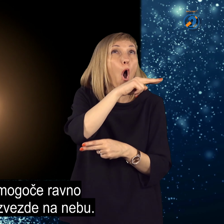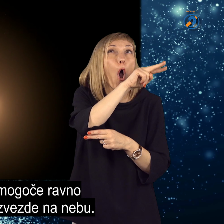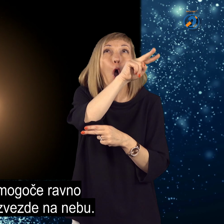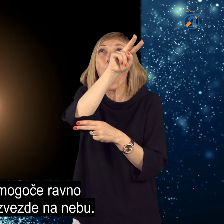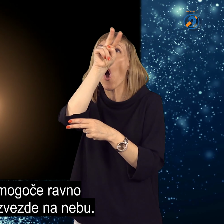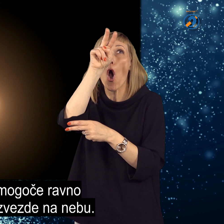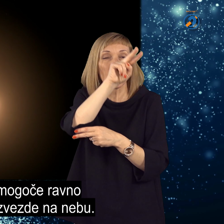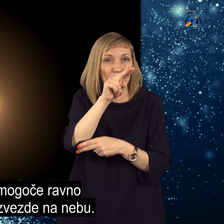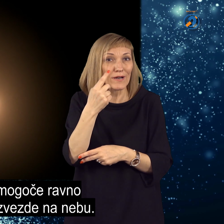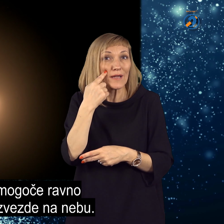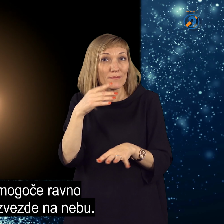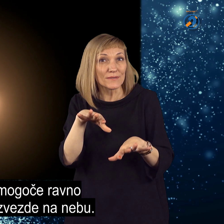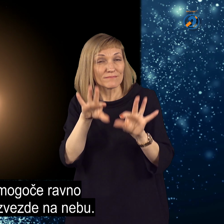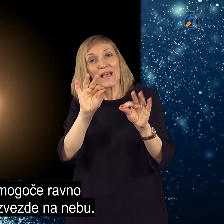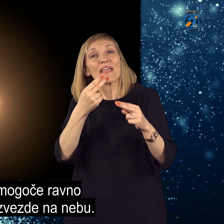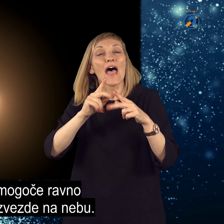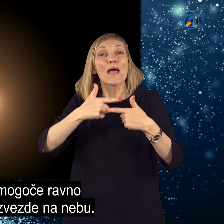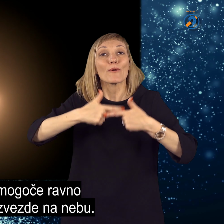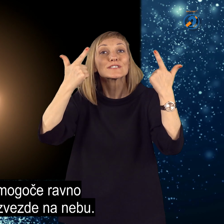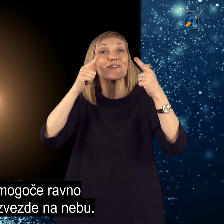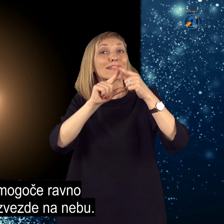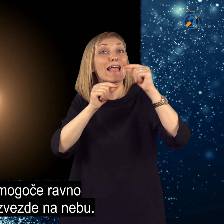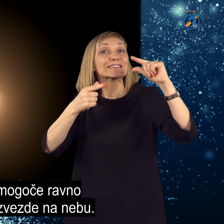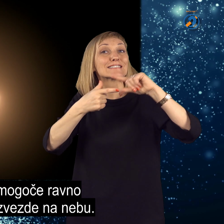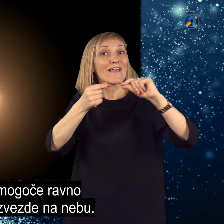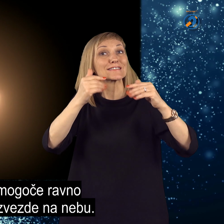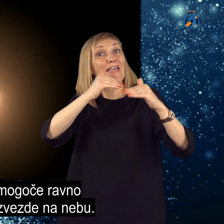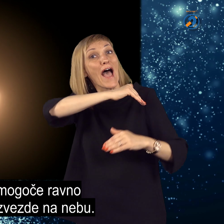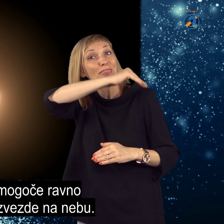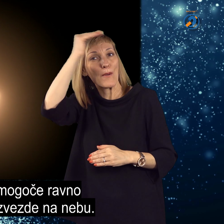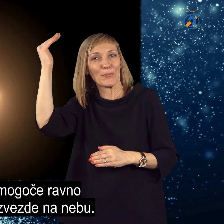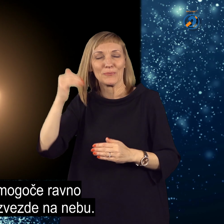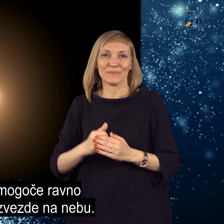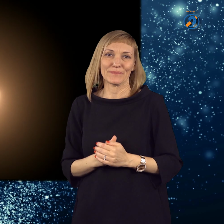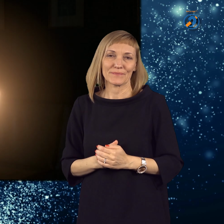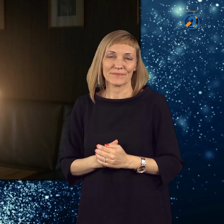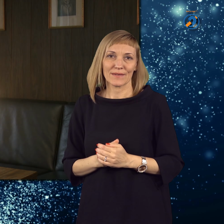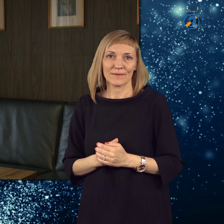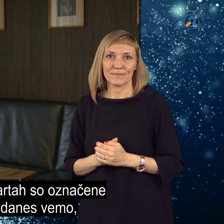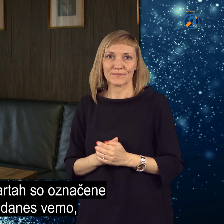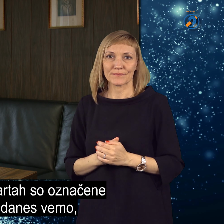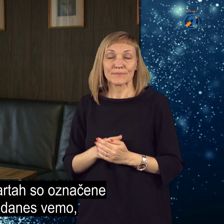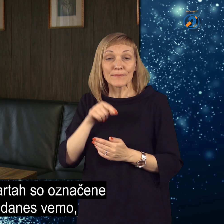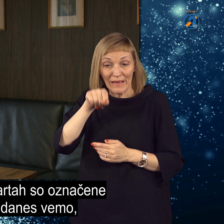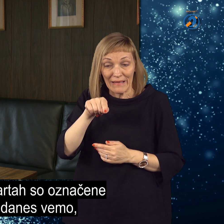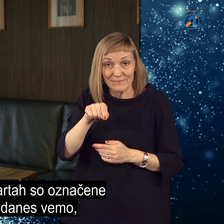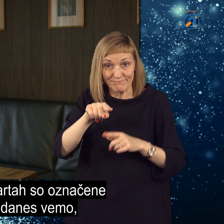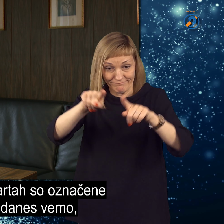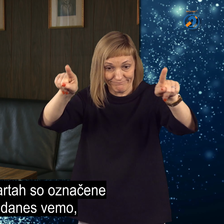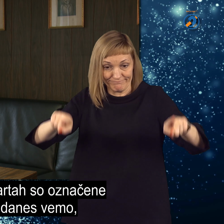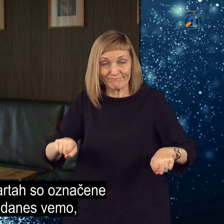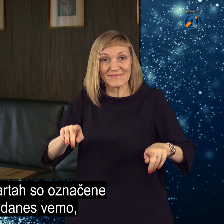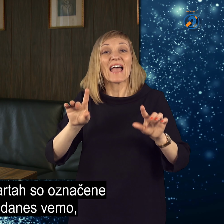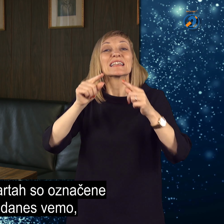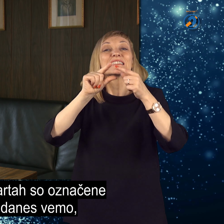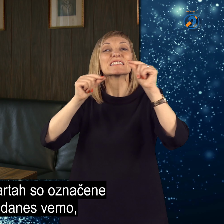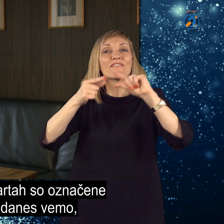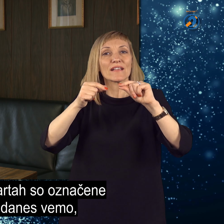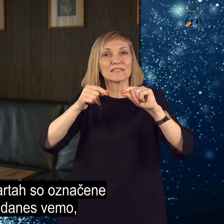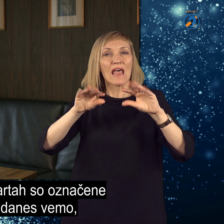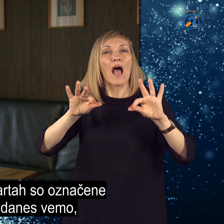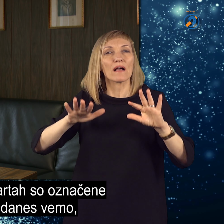zaznali mogoče ravno najsvetlejše zvezde na nebu. Na zvezdnih kartah so seveda